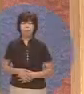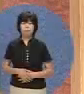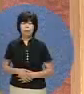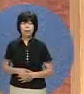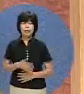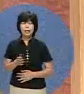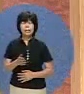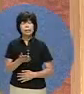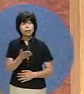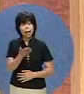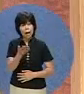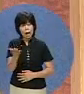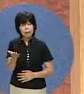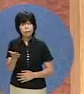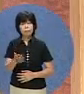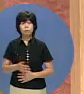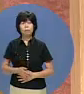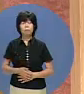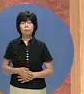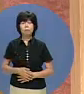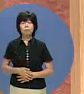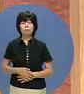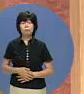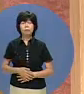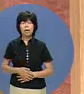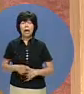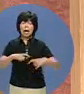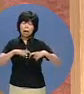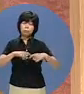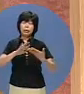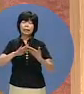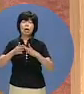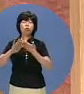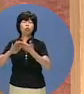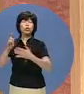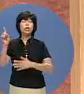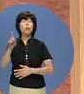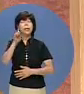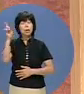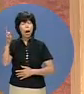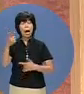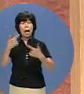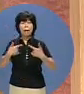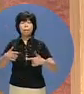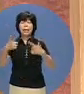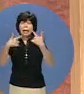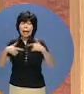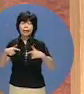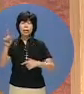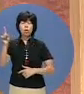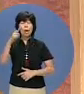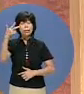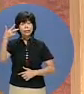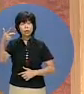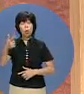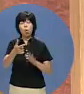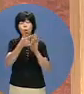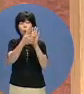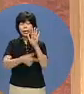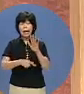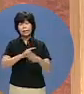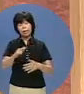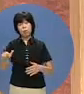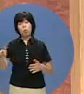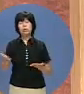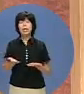いかがでしたか。このようにラブリータウン生駒では、毎回生駒市のホットな話題を中心にお